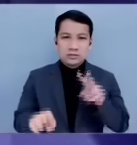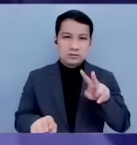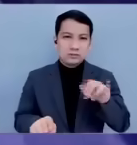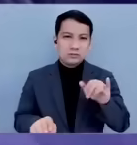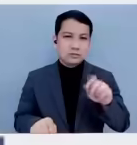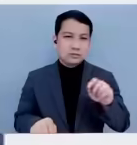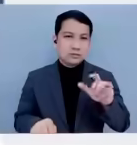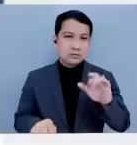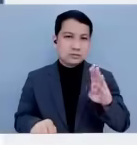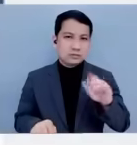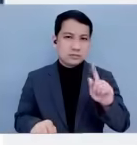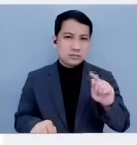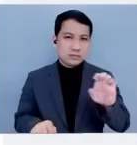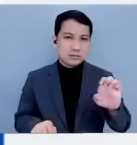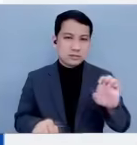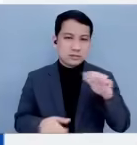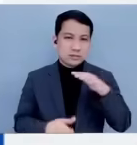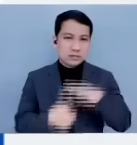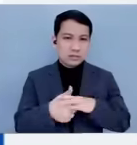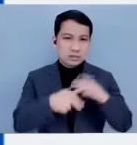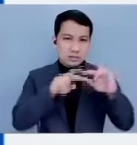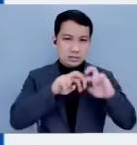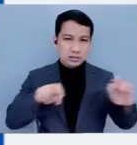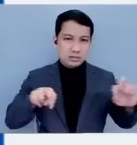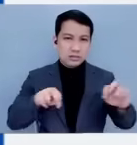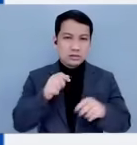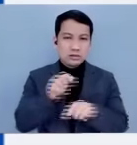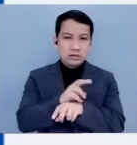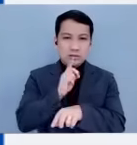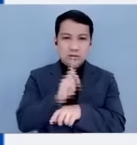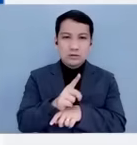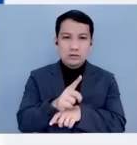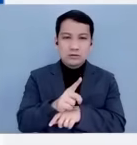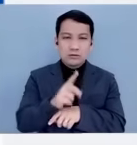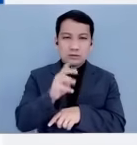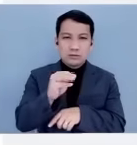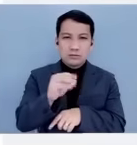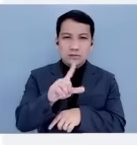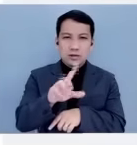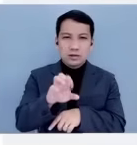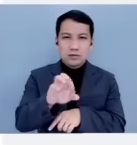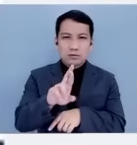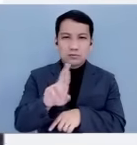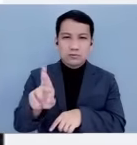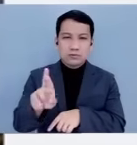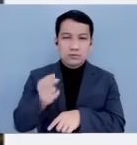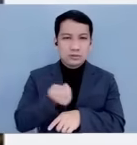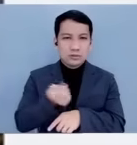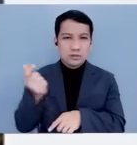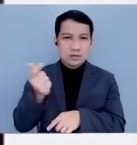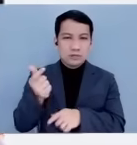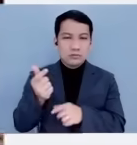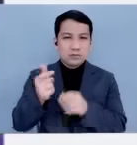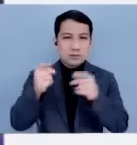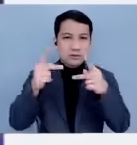Bates. Lumabas sa investigasyon na gumamit ng malware ang mga hacker. Burado na sa Facebook page ang hindi babasa 10 short video